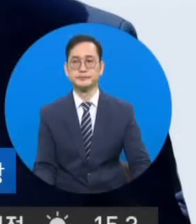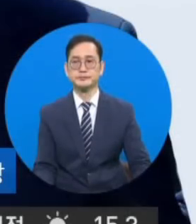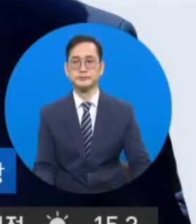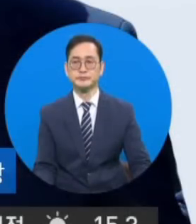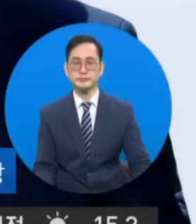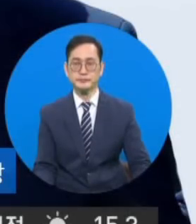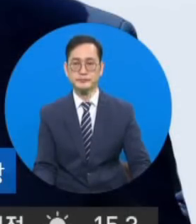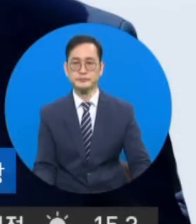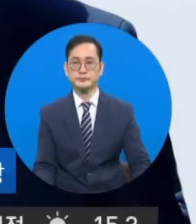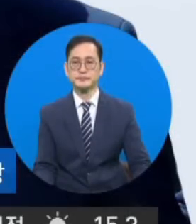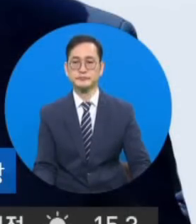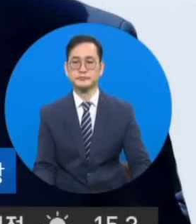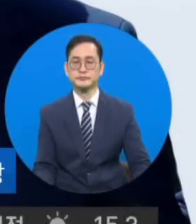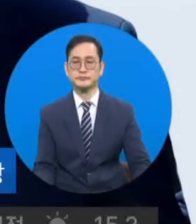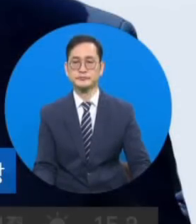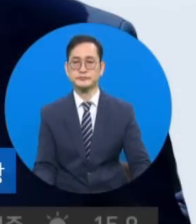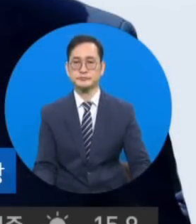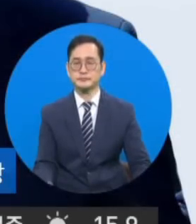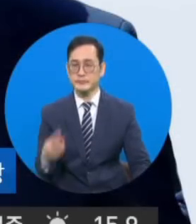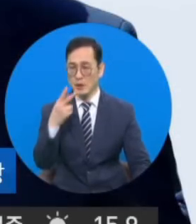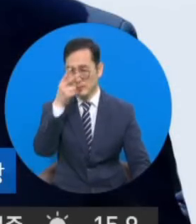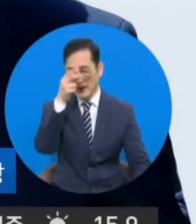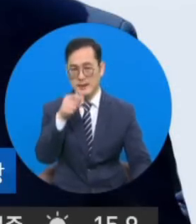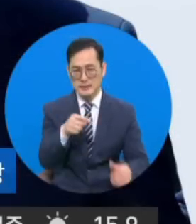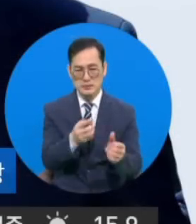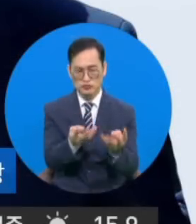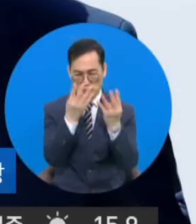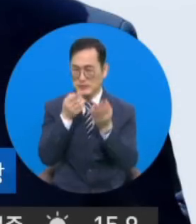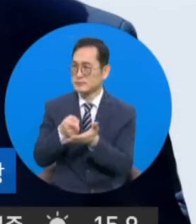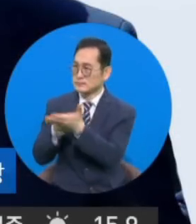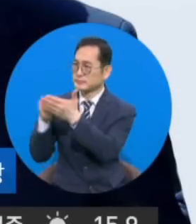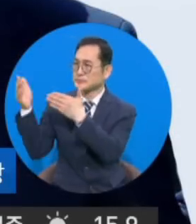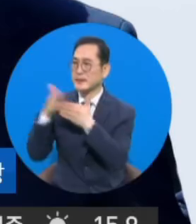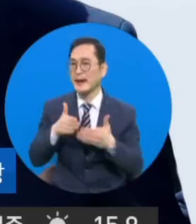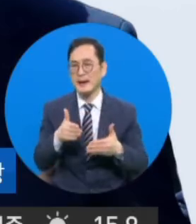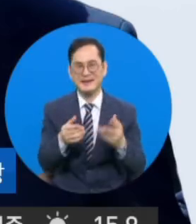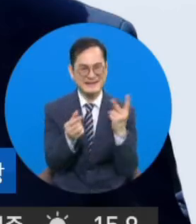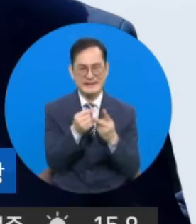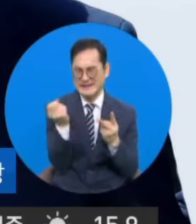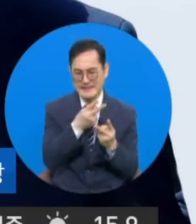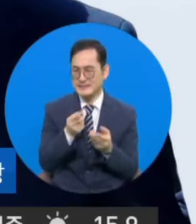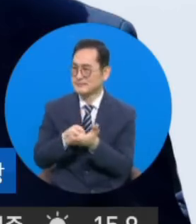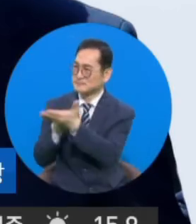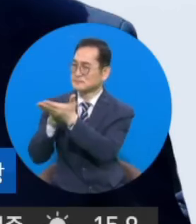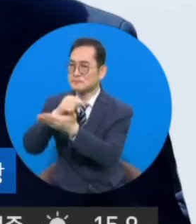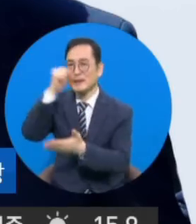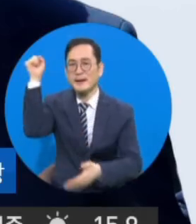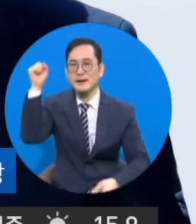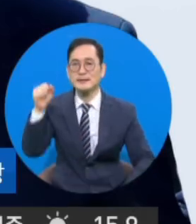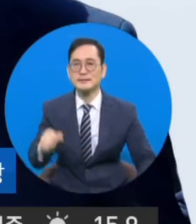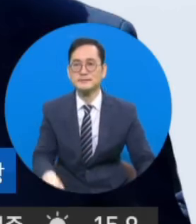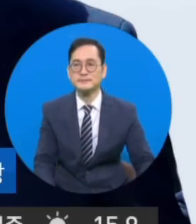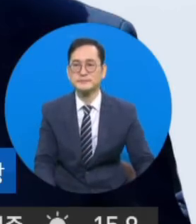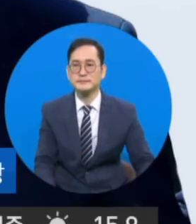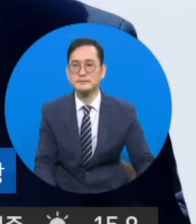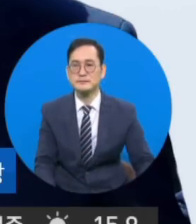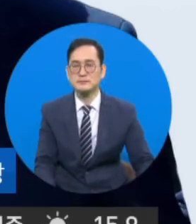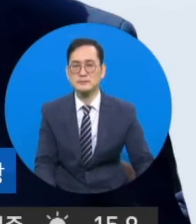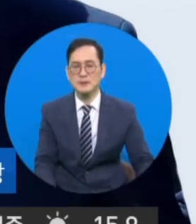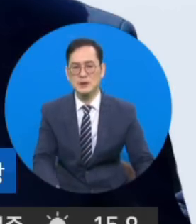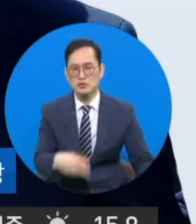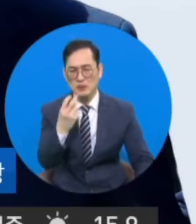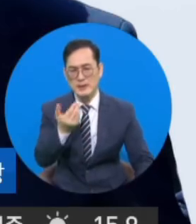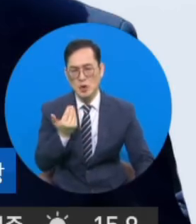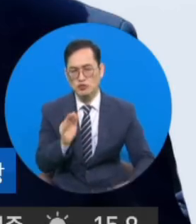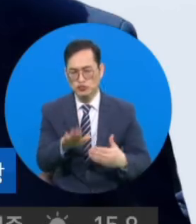한 차례 영장이 기각되었지만 검찰이 영장을 제 청구했고 결국 법원은 영장을 구속영장을 발부했습니다 수사 전후 말맞추기 사건